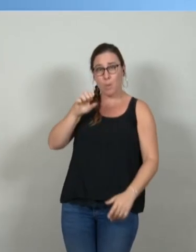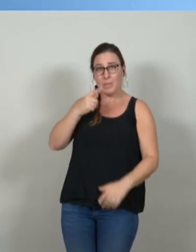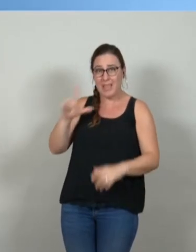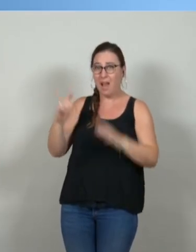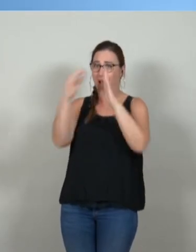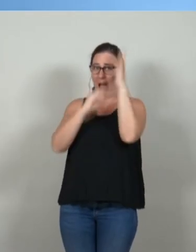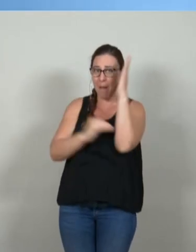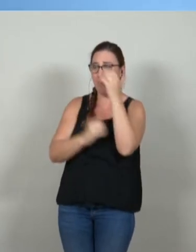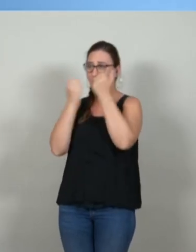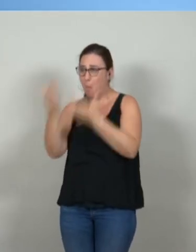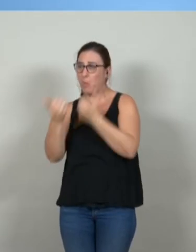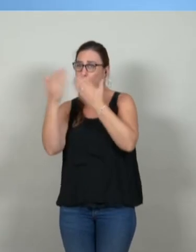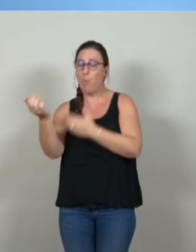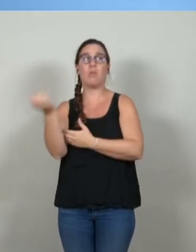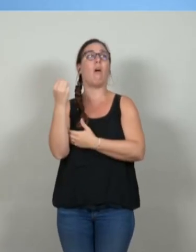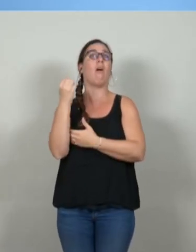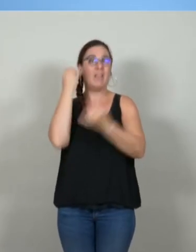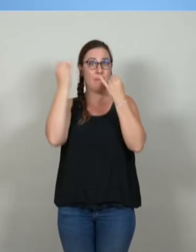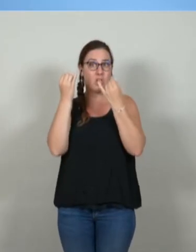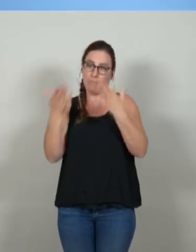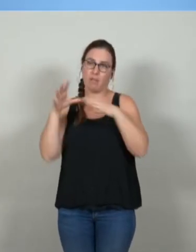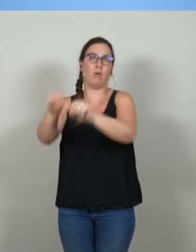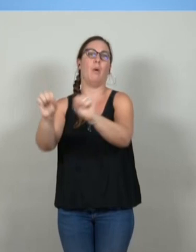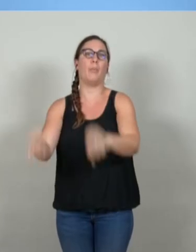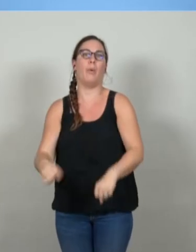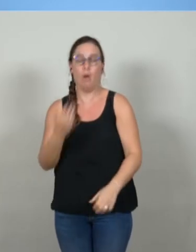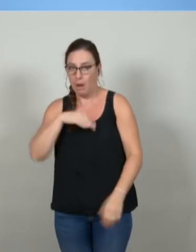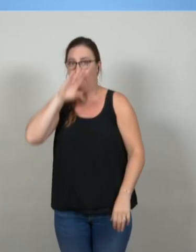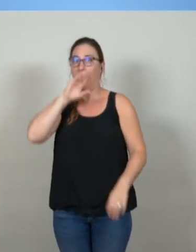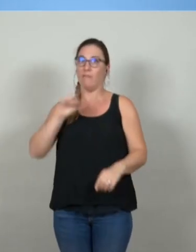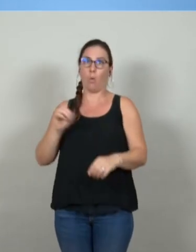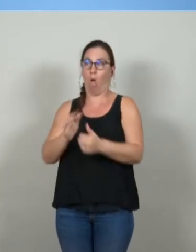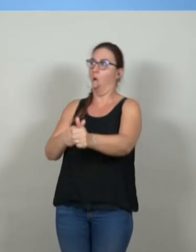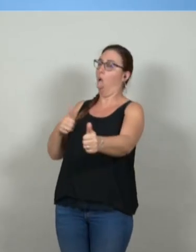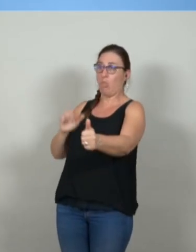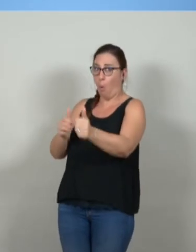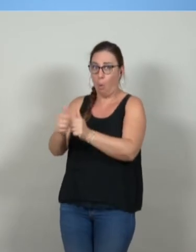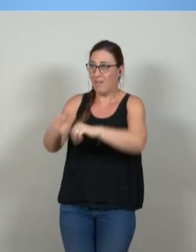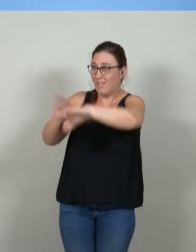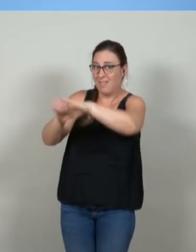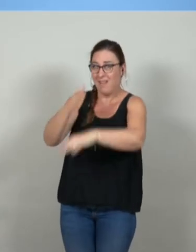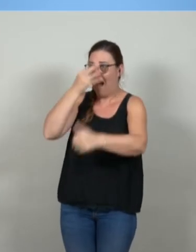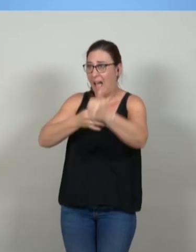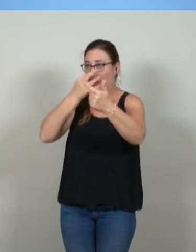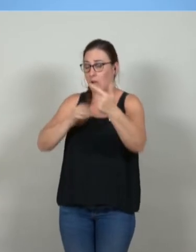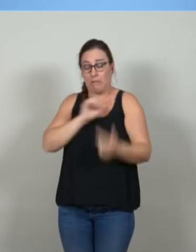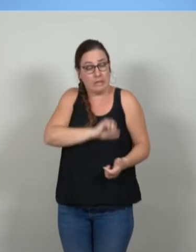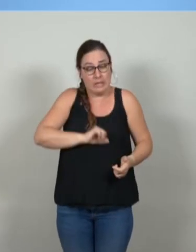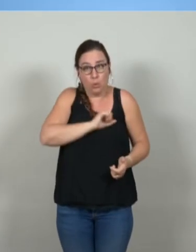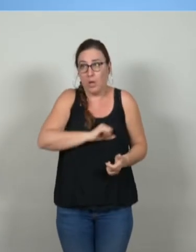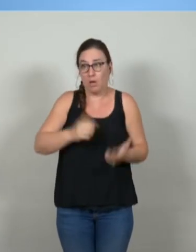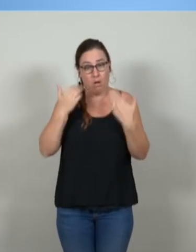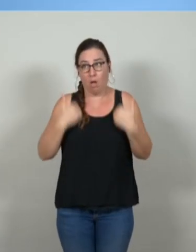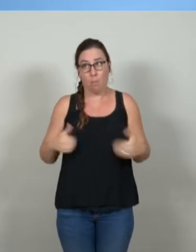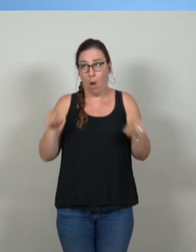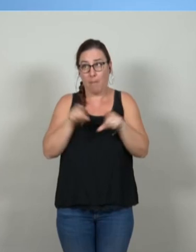d'intervention etc on n'arrive pas là après coup on vous dit voilà les grandes occasions manquées moi je suis désolé de vous dire que j'ai eu